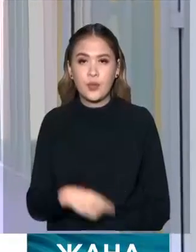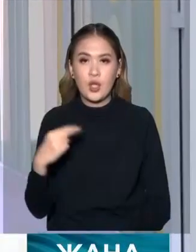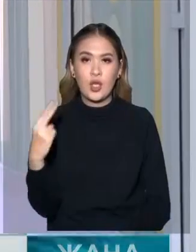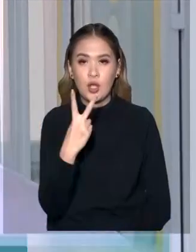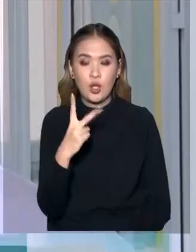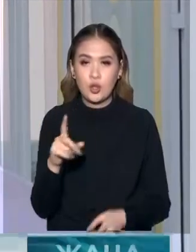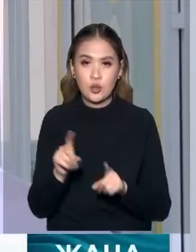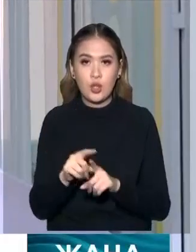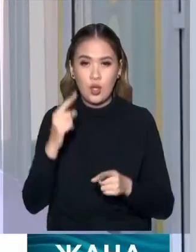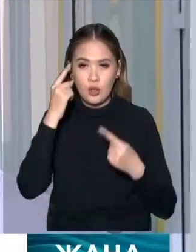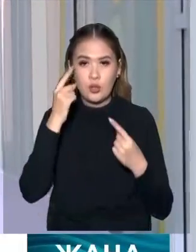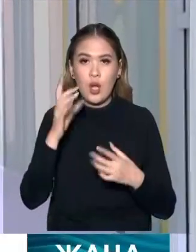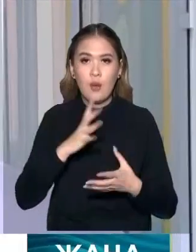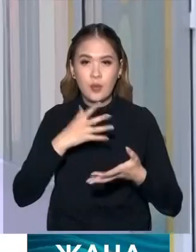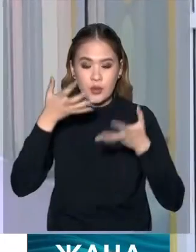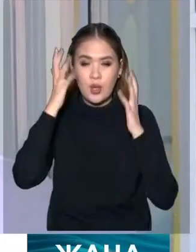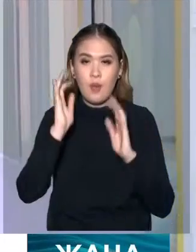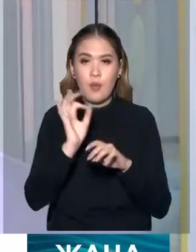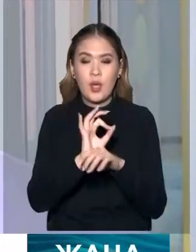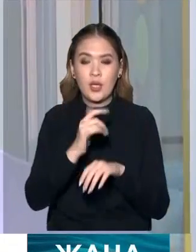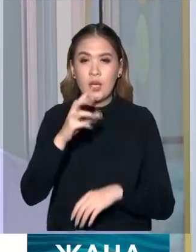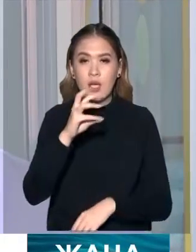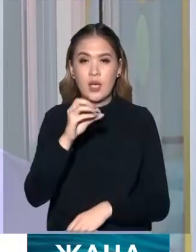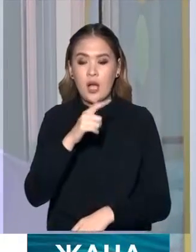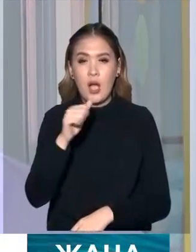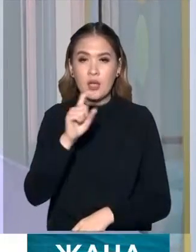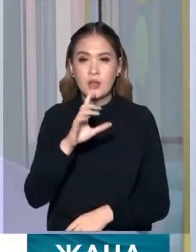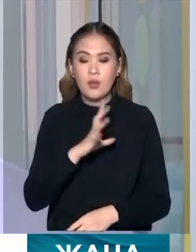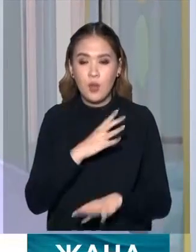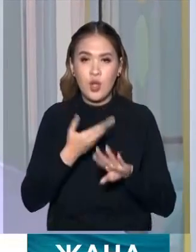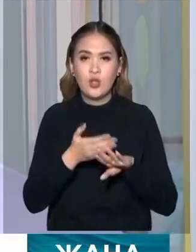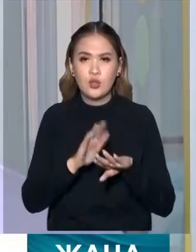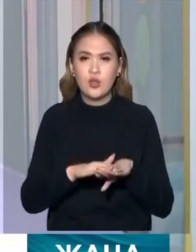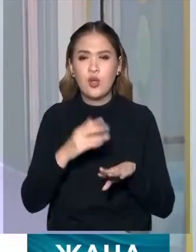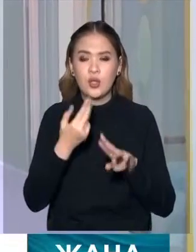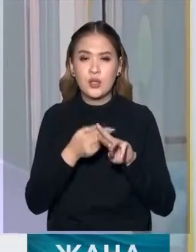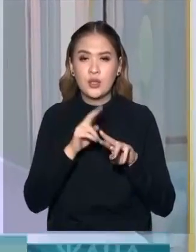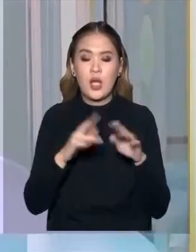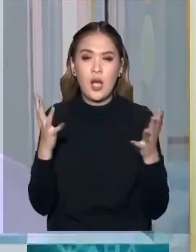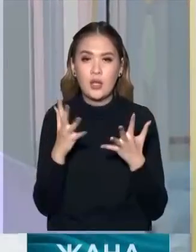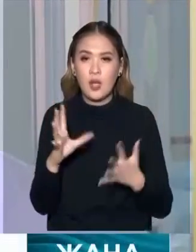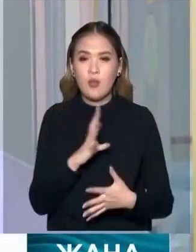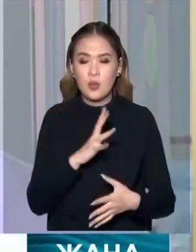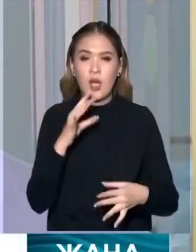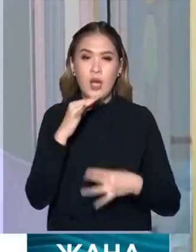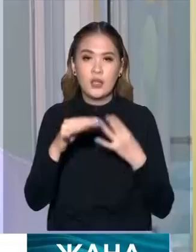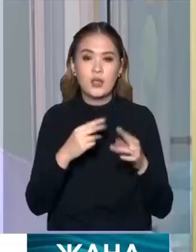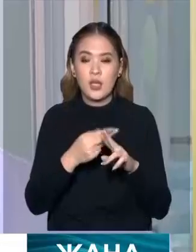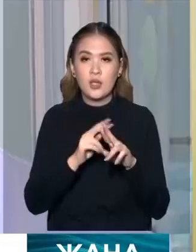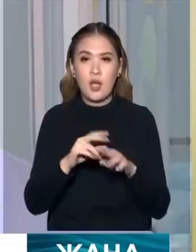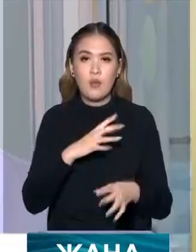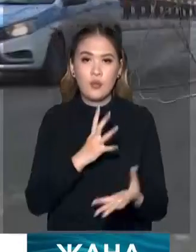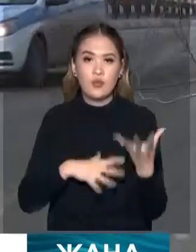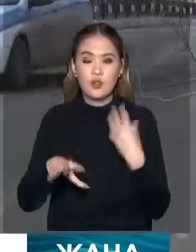Екеуінде де бас сүйек мидың ашық жарақаты бар. Метан газына қатты уланған. Жағдайлары ауыр. Сондықтан қандай да бір болжам жасау қиын. Біз барымызды